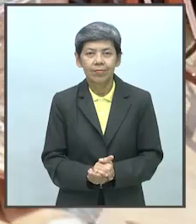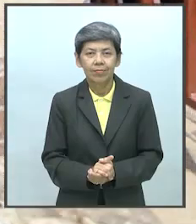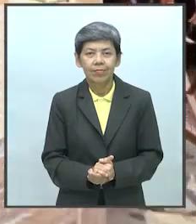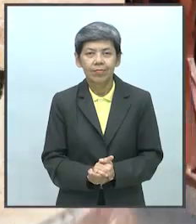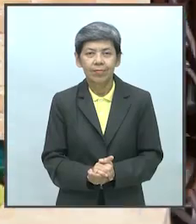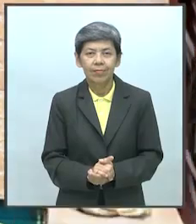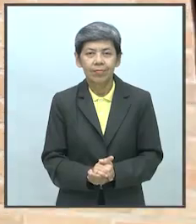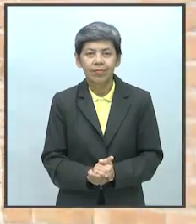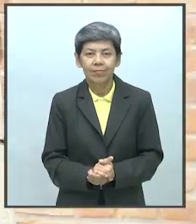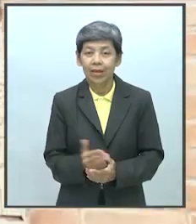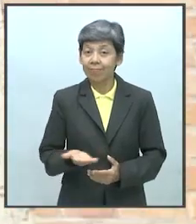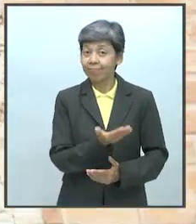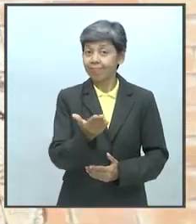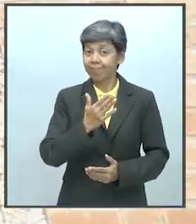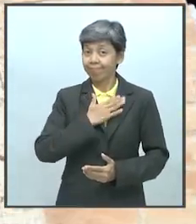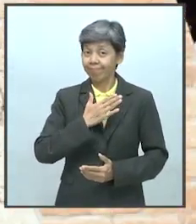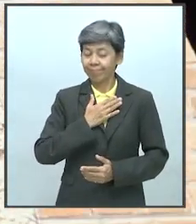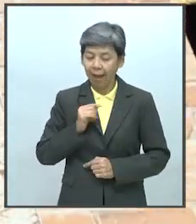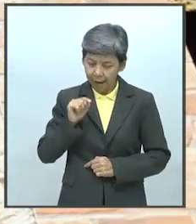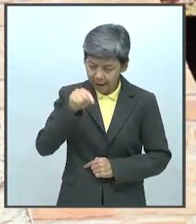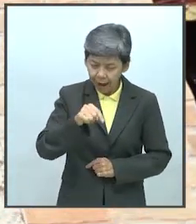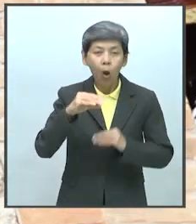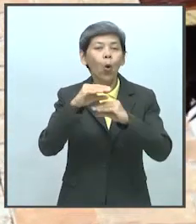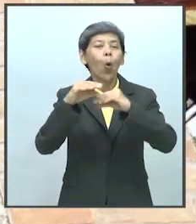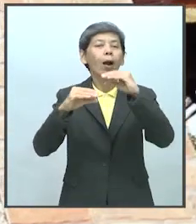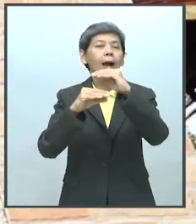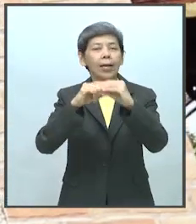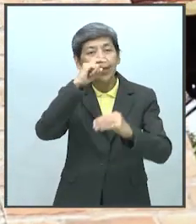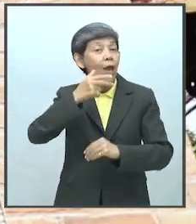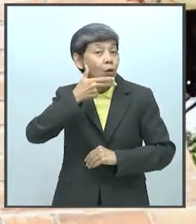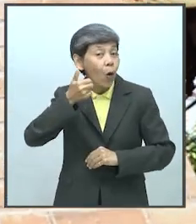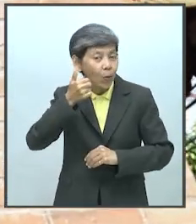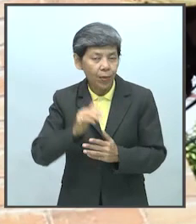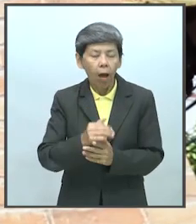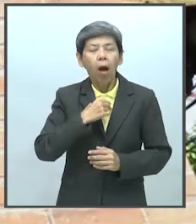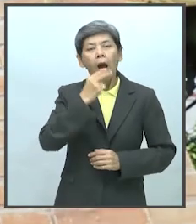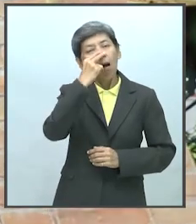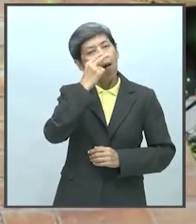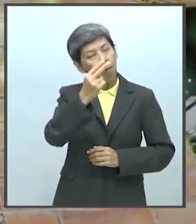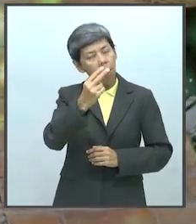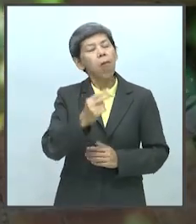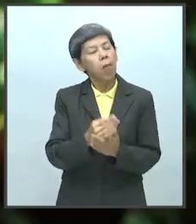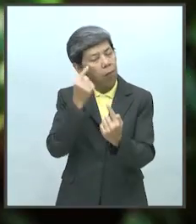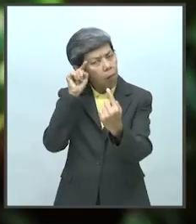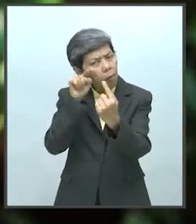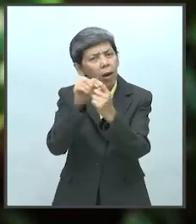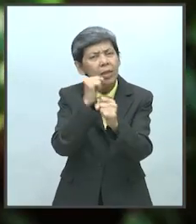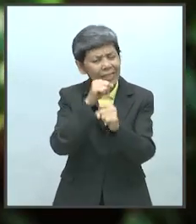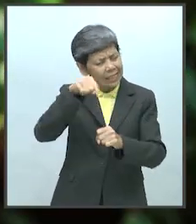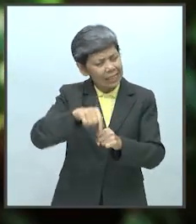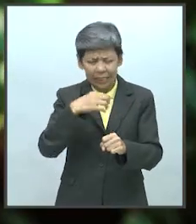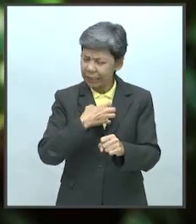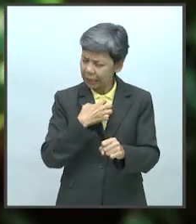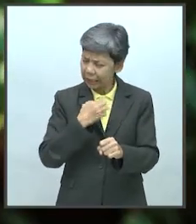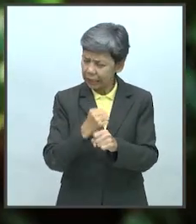ค่ะคุณผู้ชมหลังจากที่หญิงนะคะได้มาที่โครงการอนุรักษ์ขนมไทยนะคะก็ได้รู้ถึงวัตถุประสงค์ว่าทำไมที่นี่ถึงต้องตั้งขึ้น